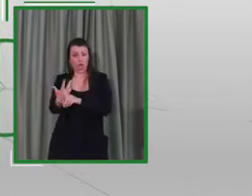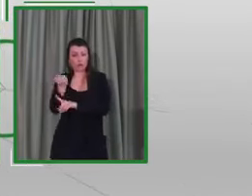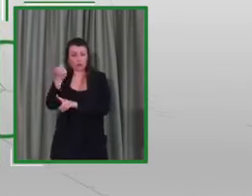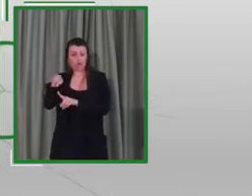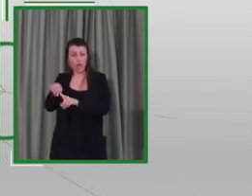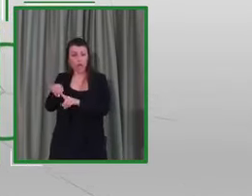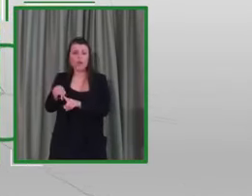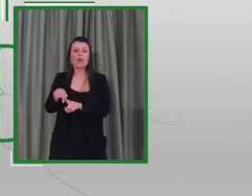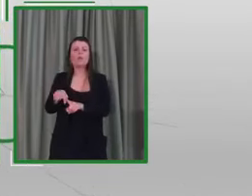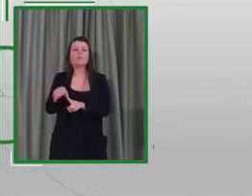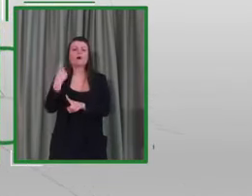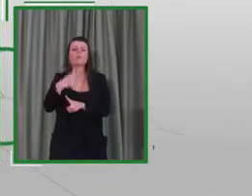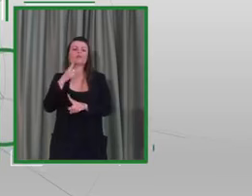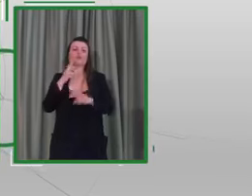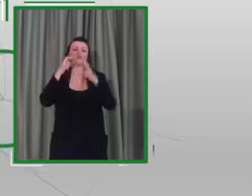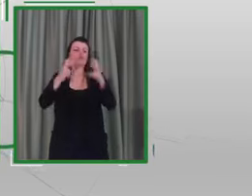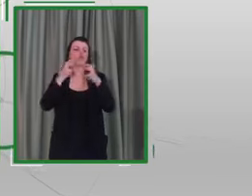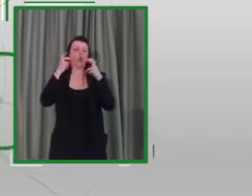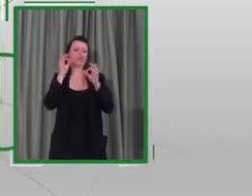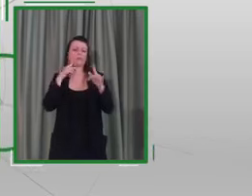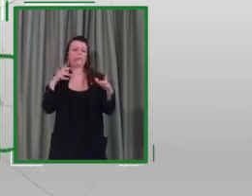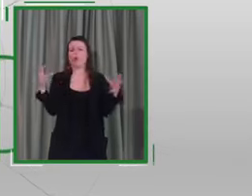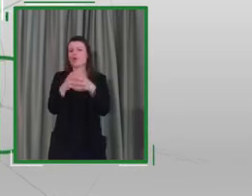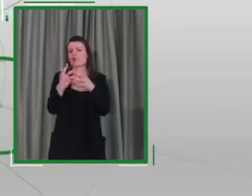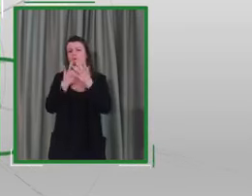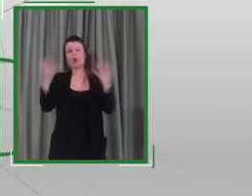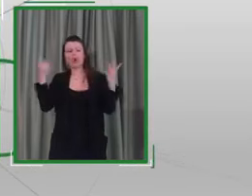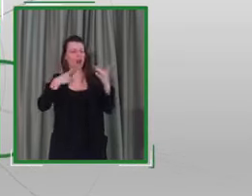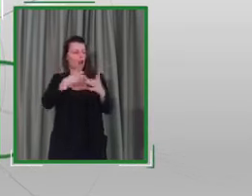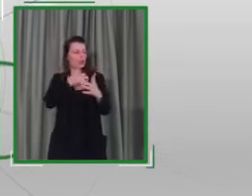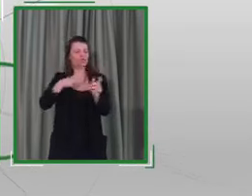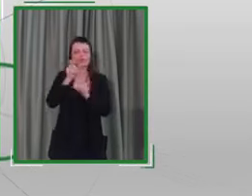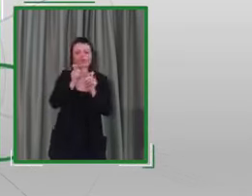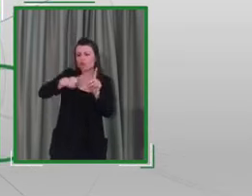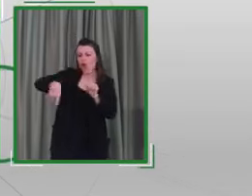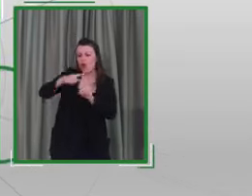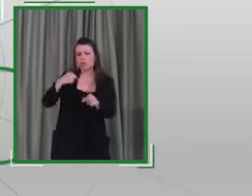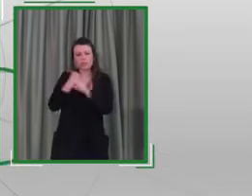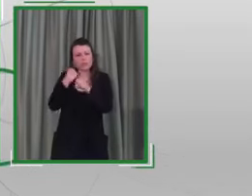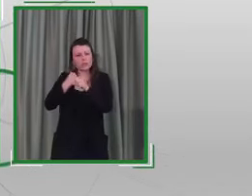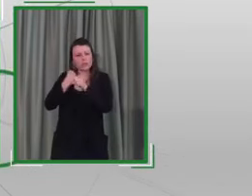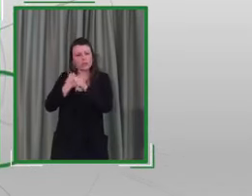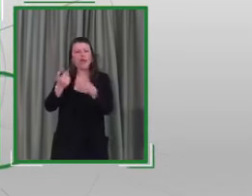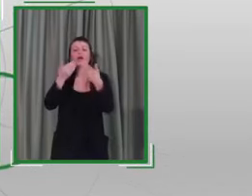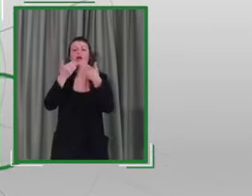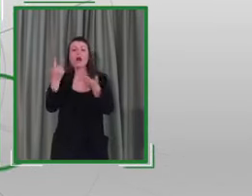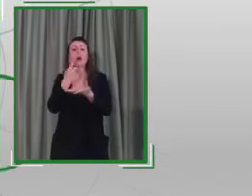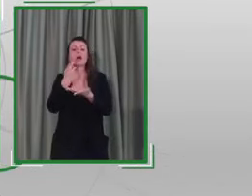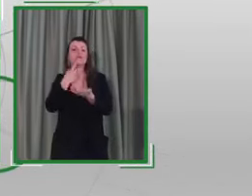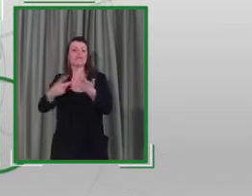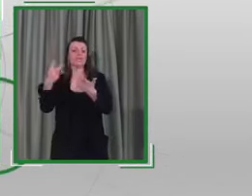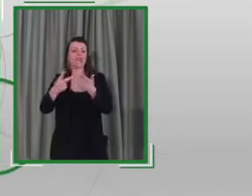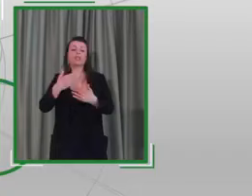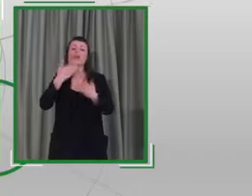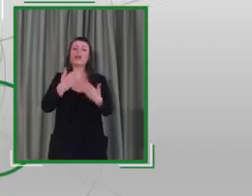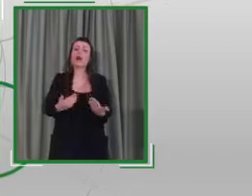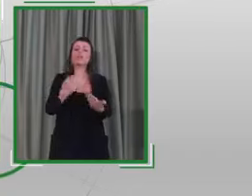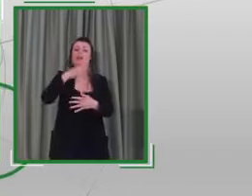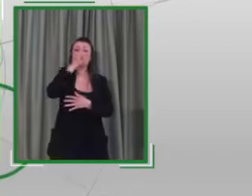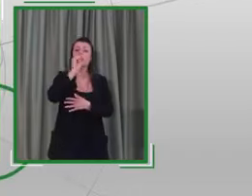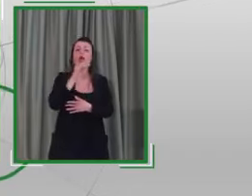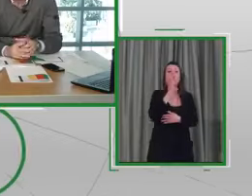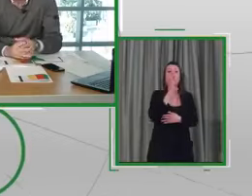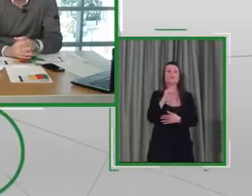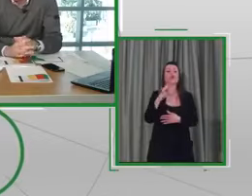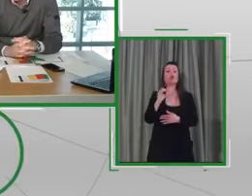fatto da un grande gruppo di scienziati è stato testato grazie all'università bicocca anche all'ospedale san gerardo